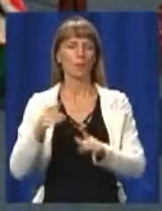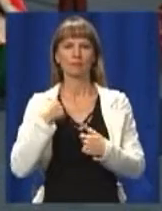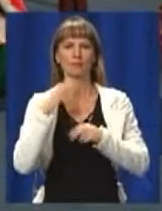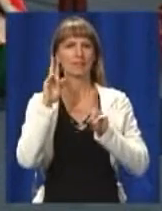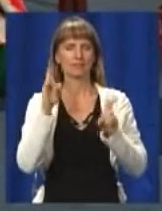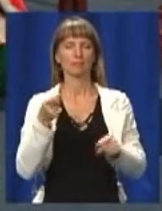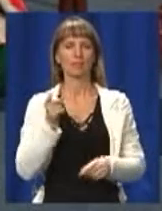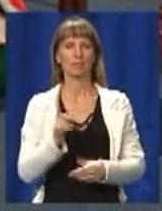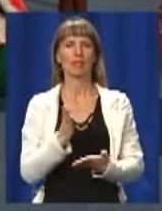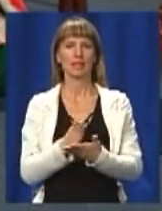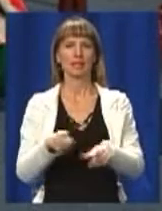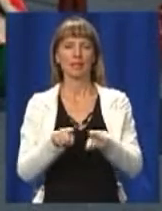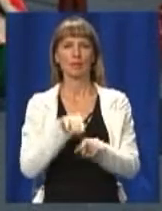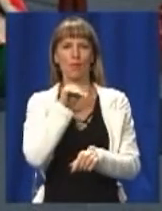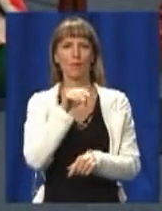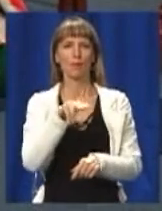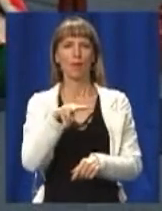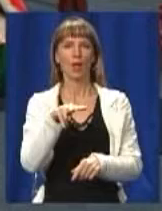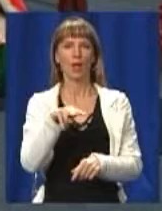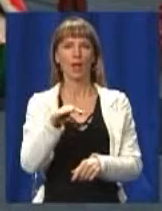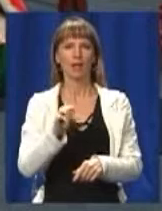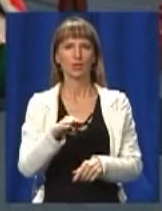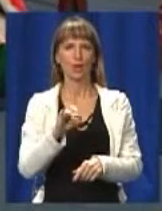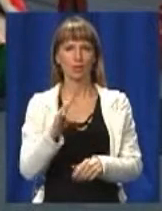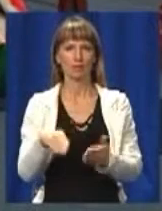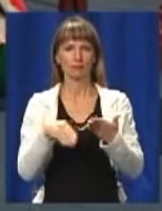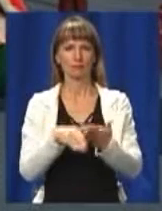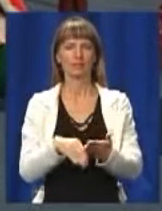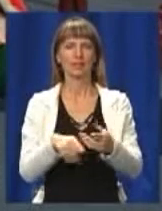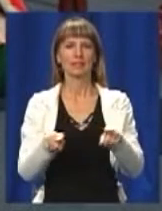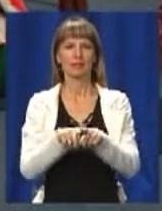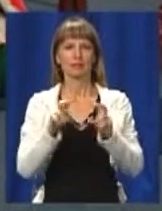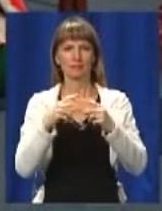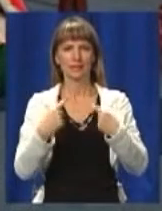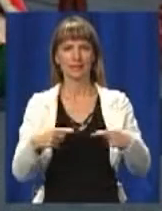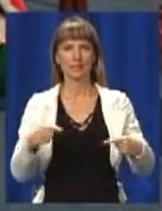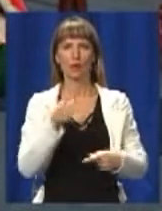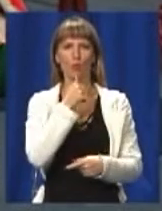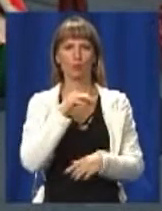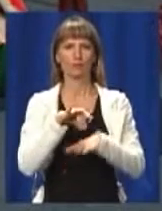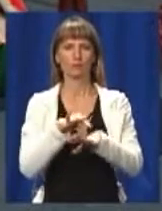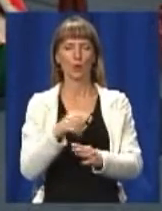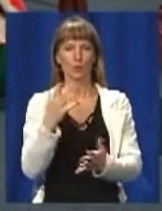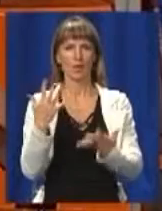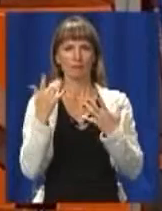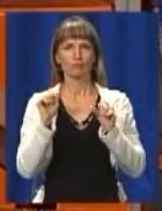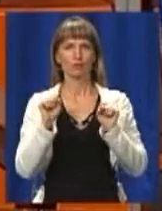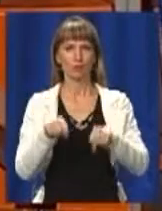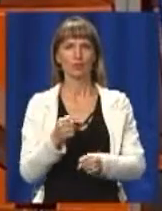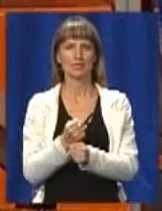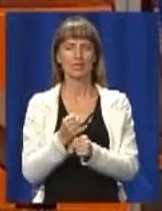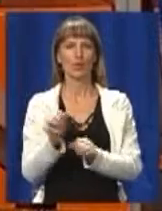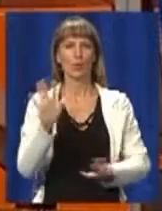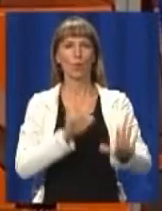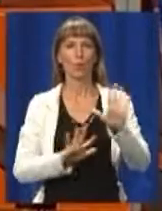Ну, а насправді є у нас такий професор Платон, який нам допомагає у такі різні досліди проводити, і насправді, от уяви собі, він може навіть створити